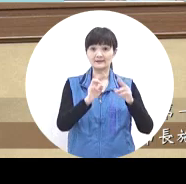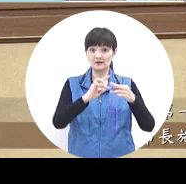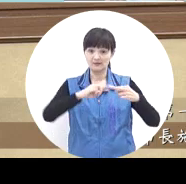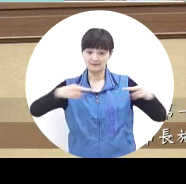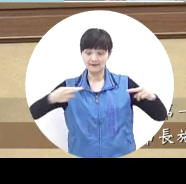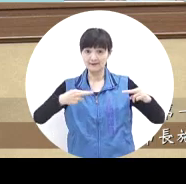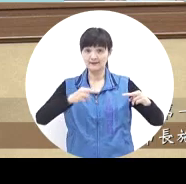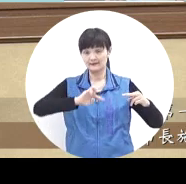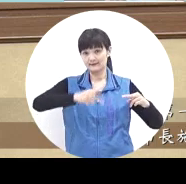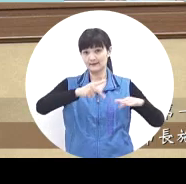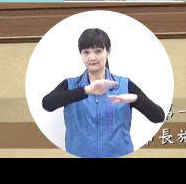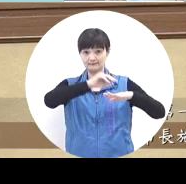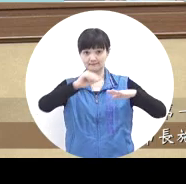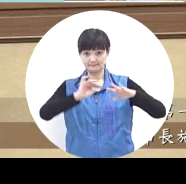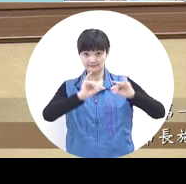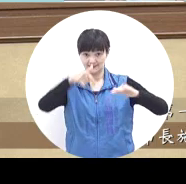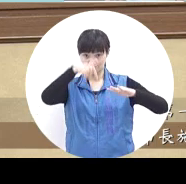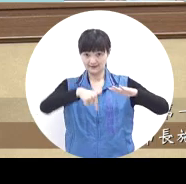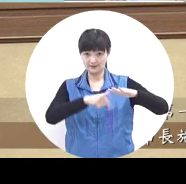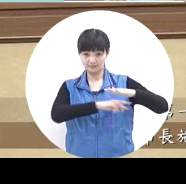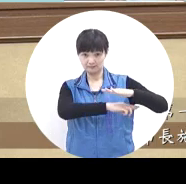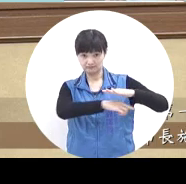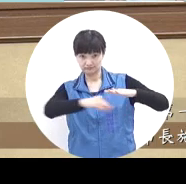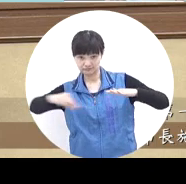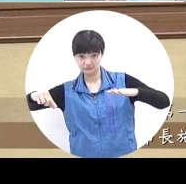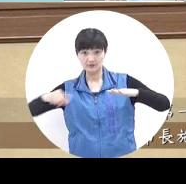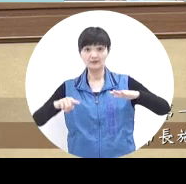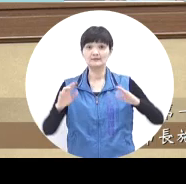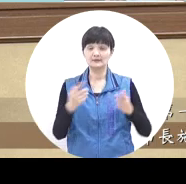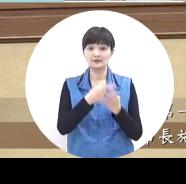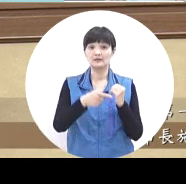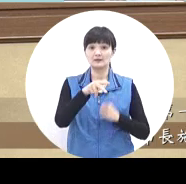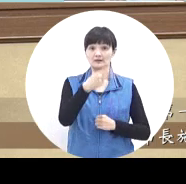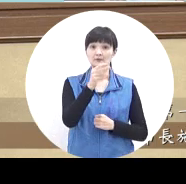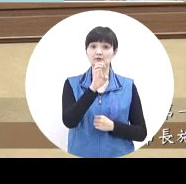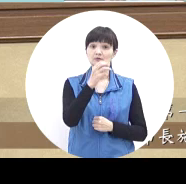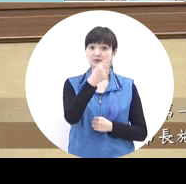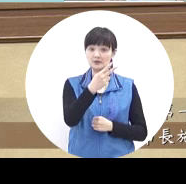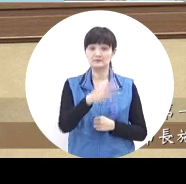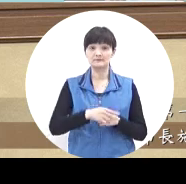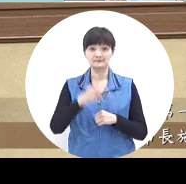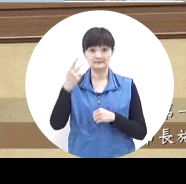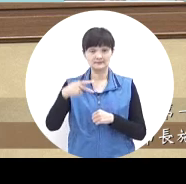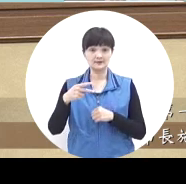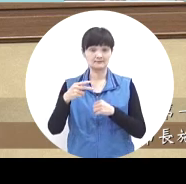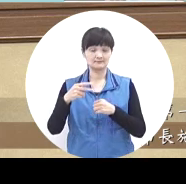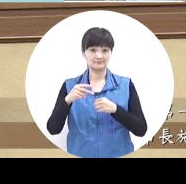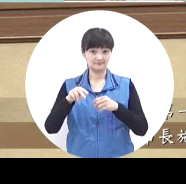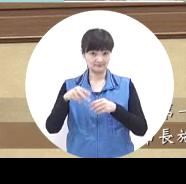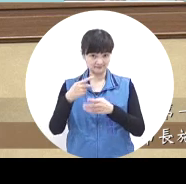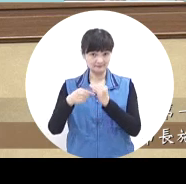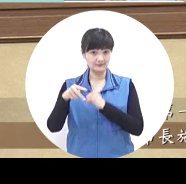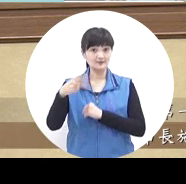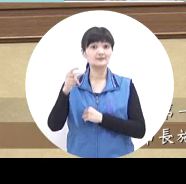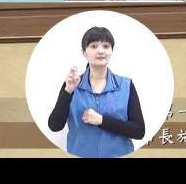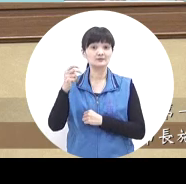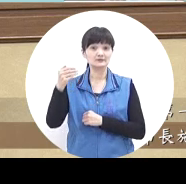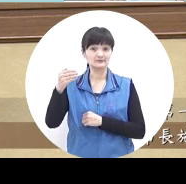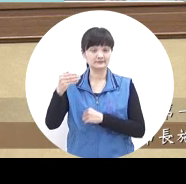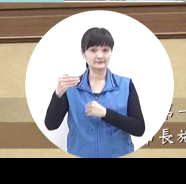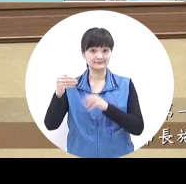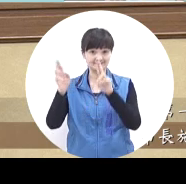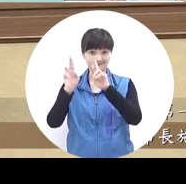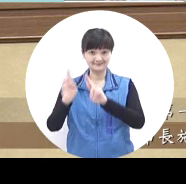在完成292件以及29件的电缆地下化。我目前跟台